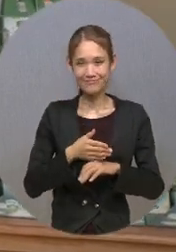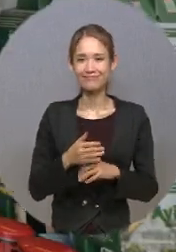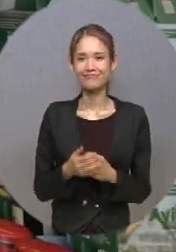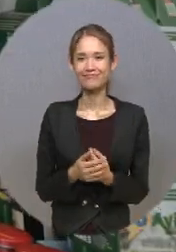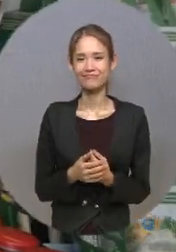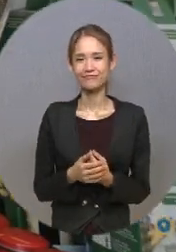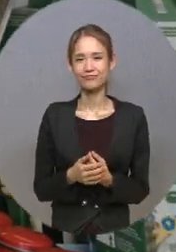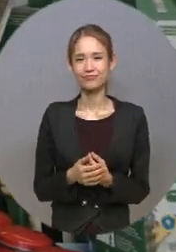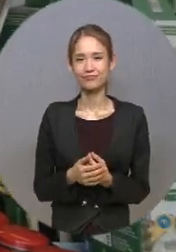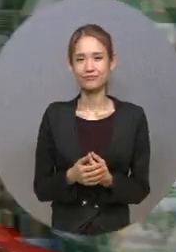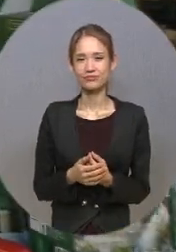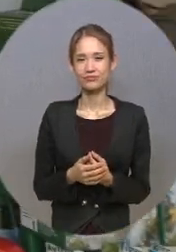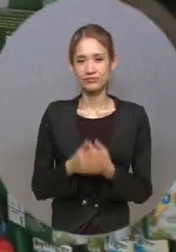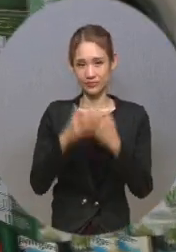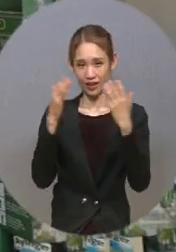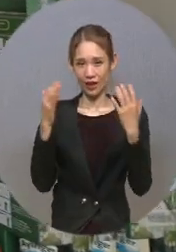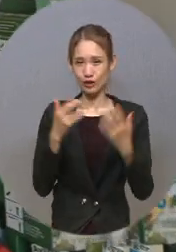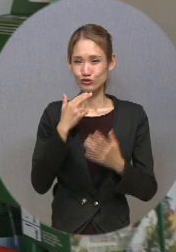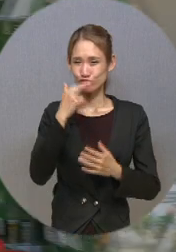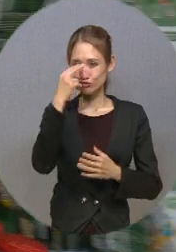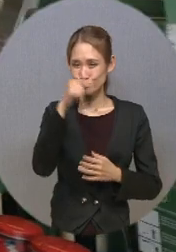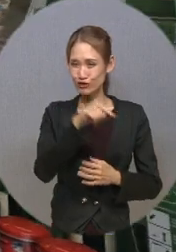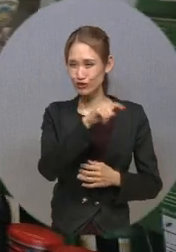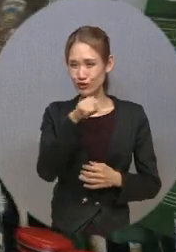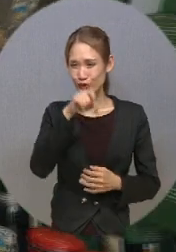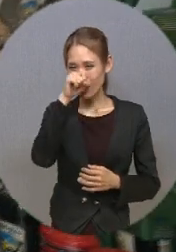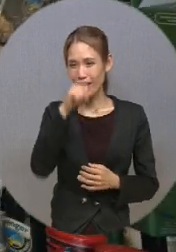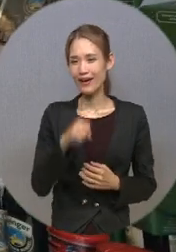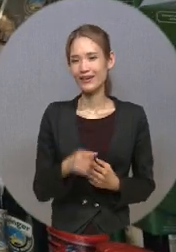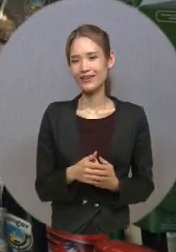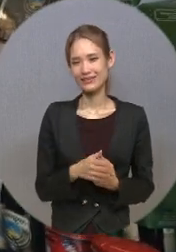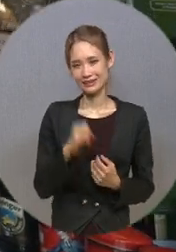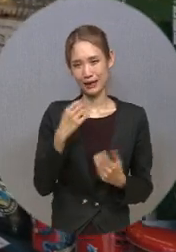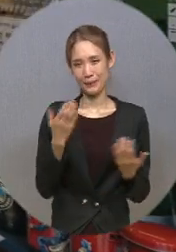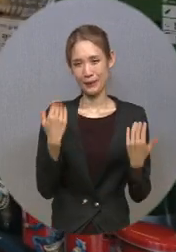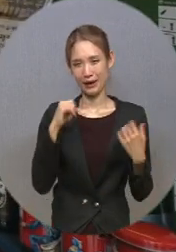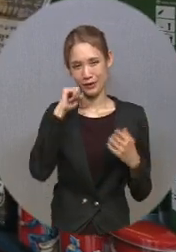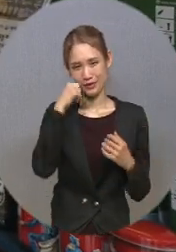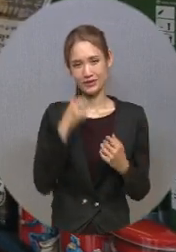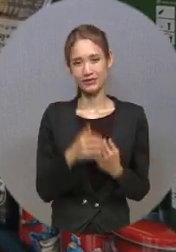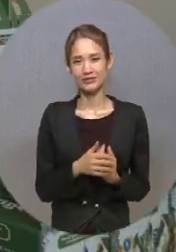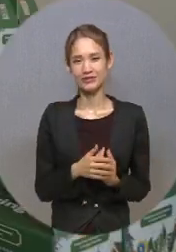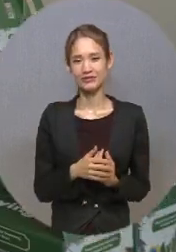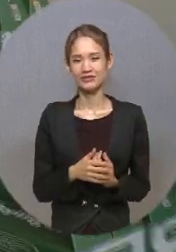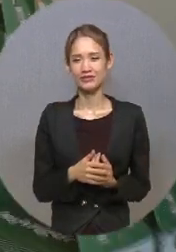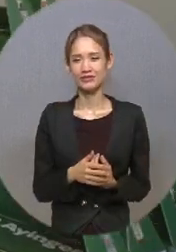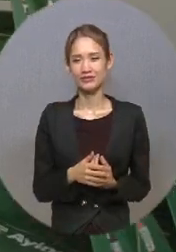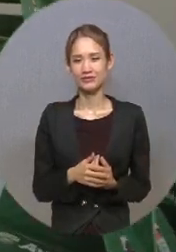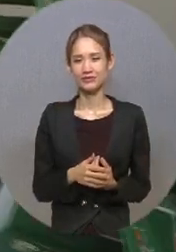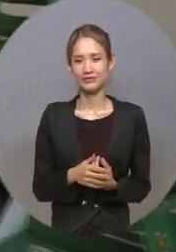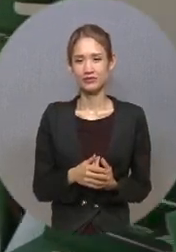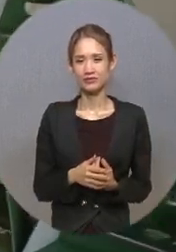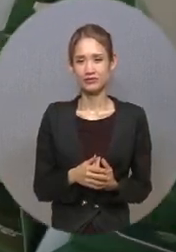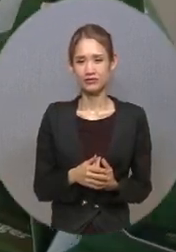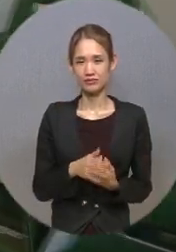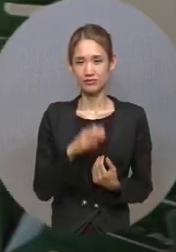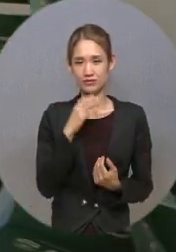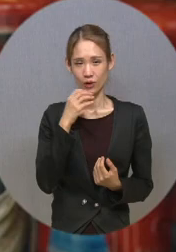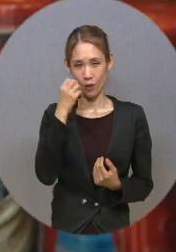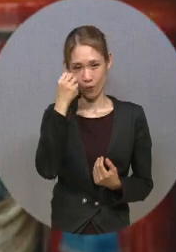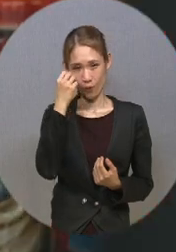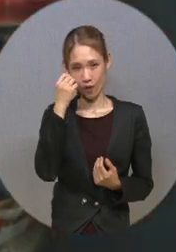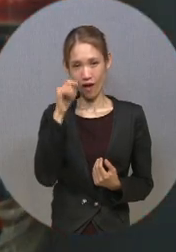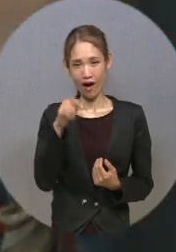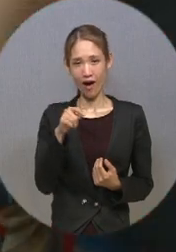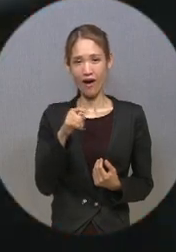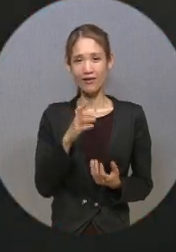감사합니다. 여기 다 술에 미친 사람들이라서 지나갈 수가 없어가지고 저희가 왔어요. 신기한 게 이거. 근데 이거 뭐야?